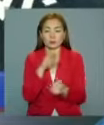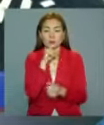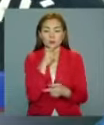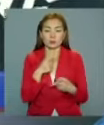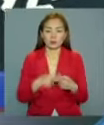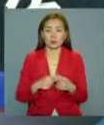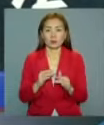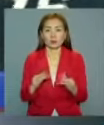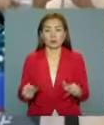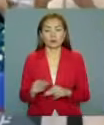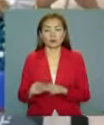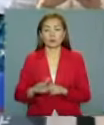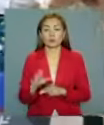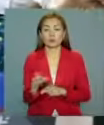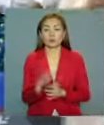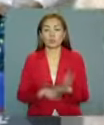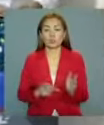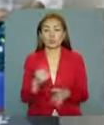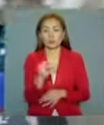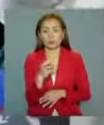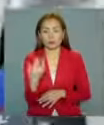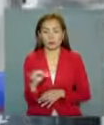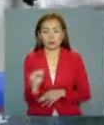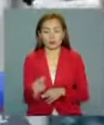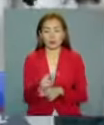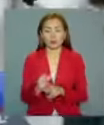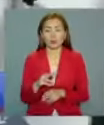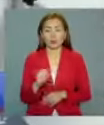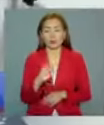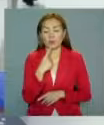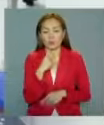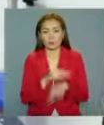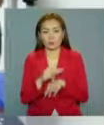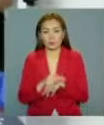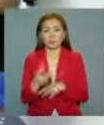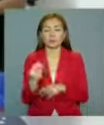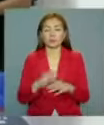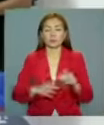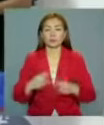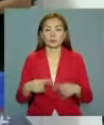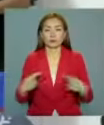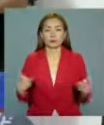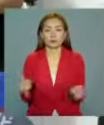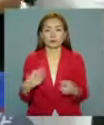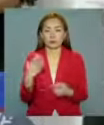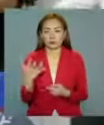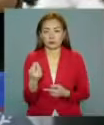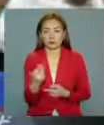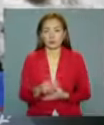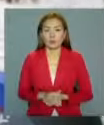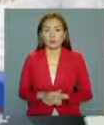ерекше қажеттілігі бар балалар білім алады. Оның ішінде EB терапия, логопедия, дефектология саласы бойынша дамытылады